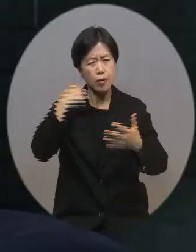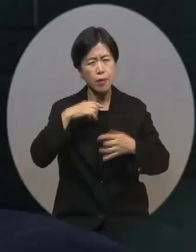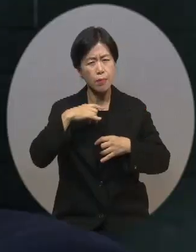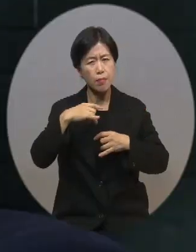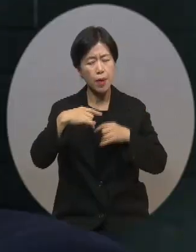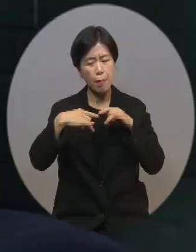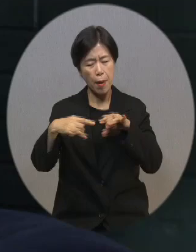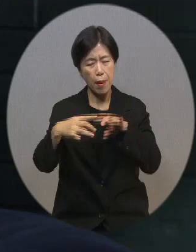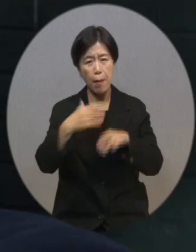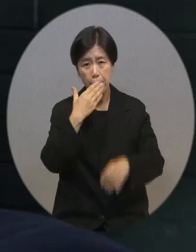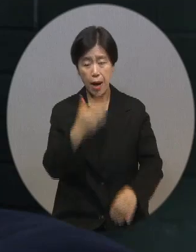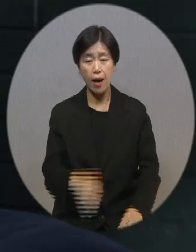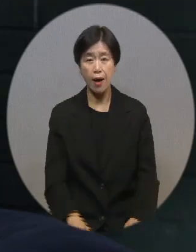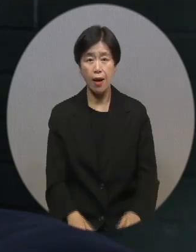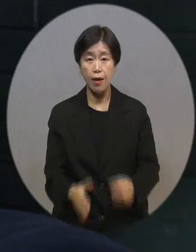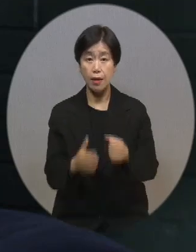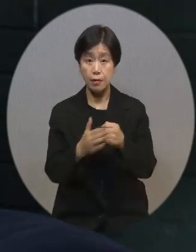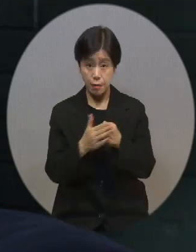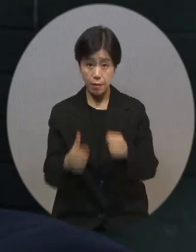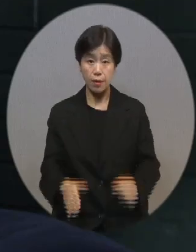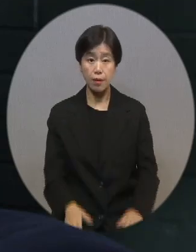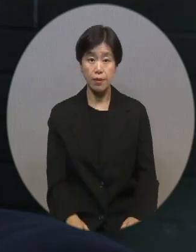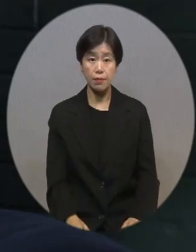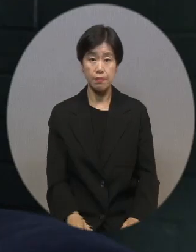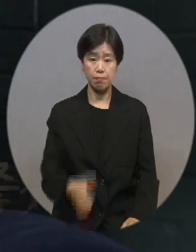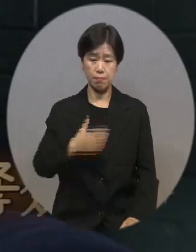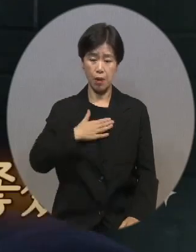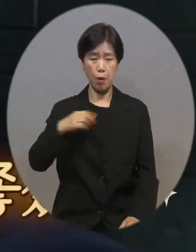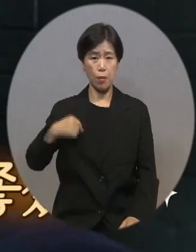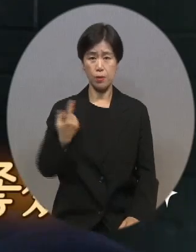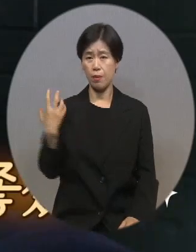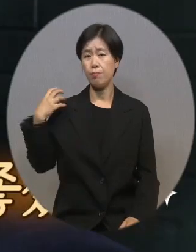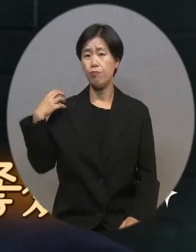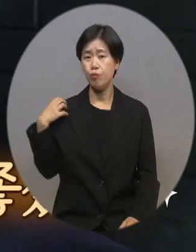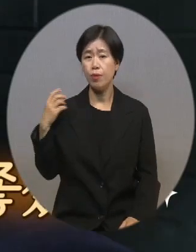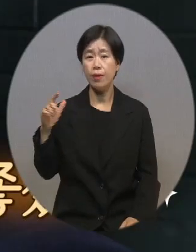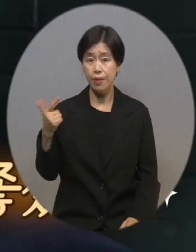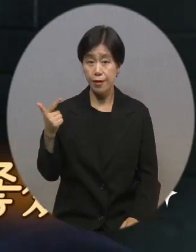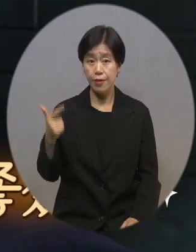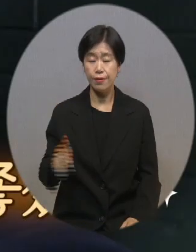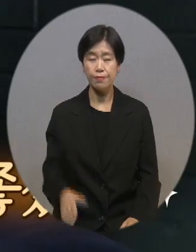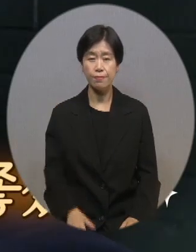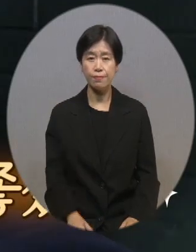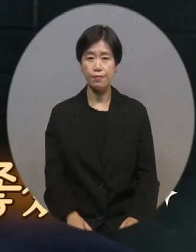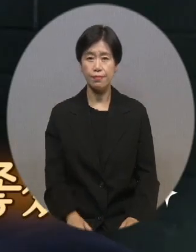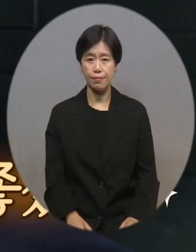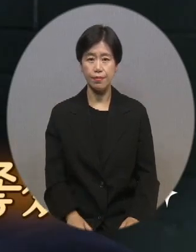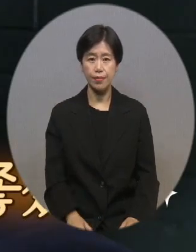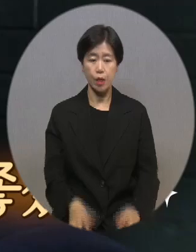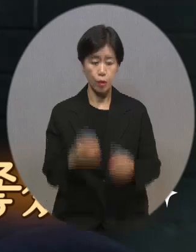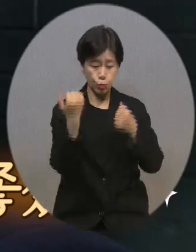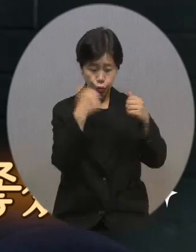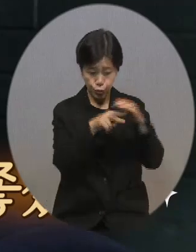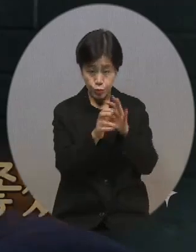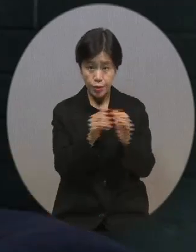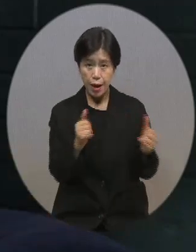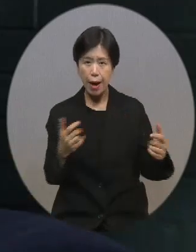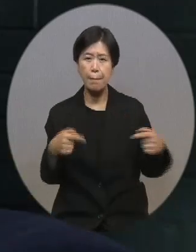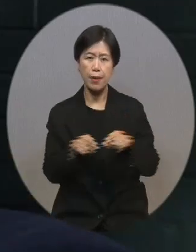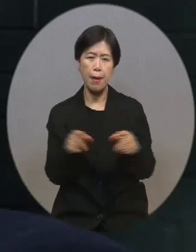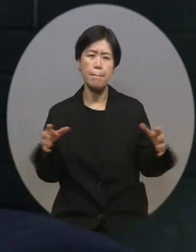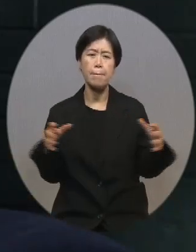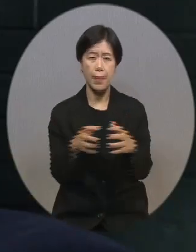그래서 이 북한 인권 활동이 저희만 혼자서 하는 게 아니라 같이 당사자들과 북한 이탈